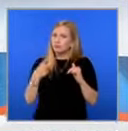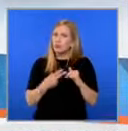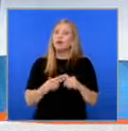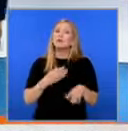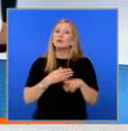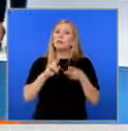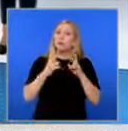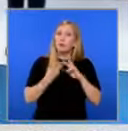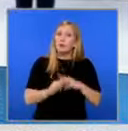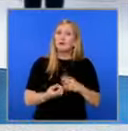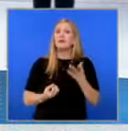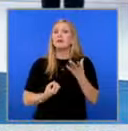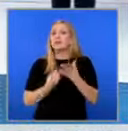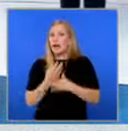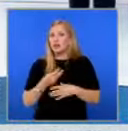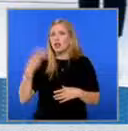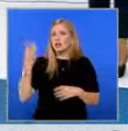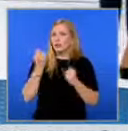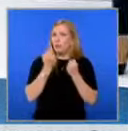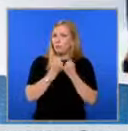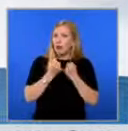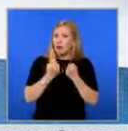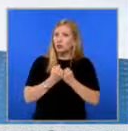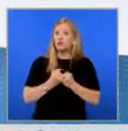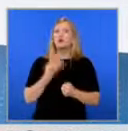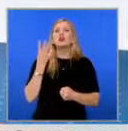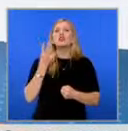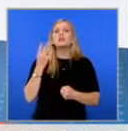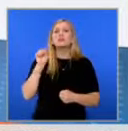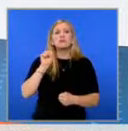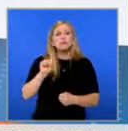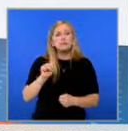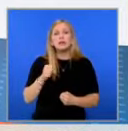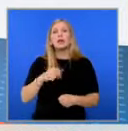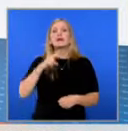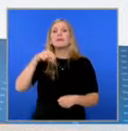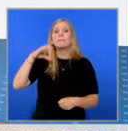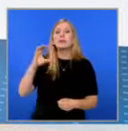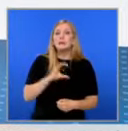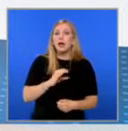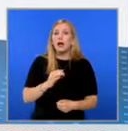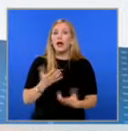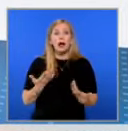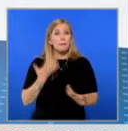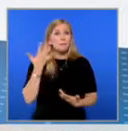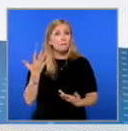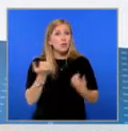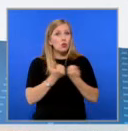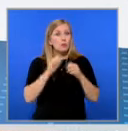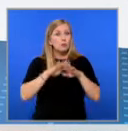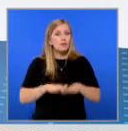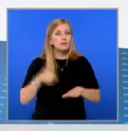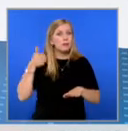българия възраждане запазва третата си позиция четвъртият в подредбата е дпс а петото място остава за